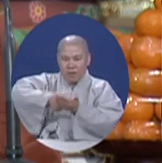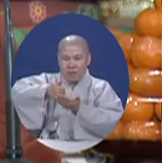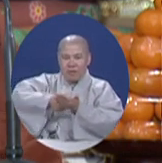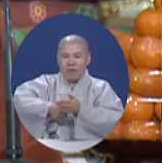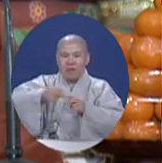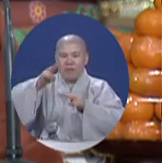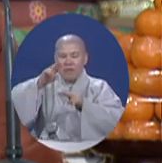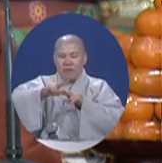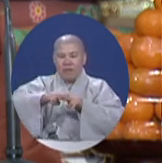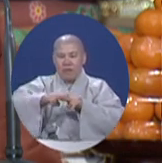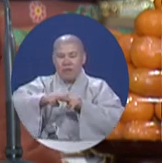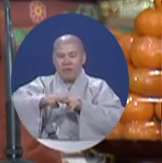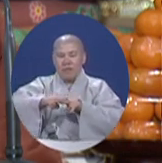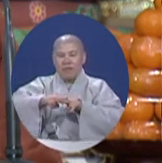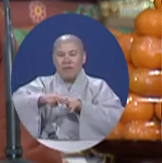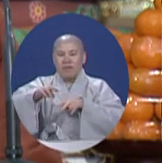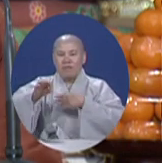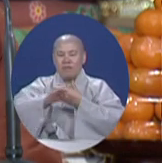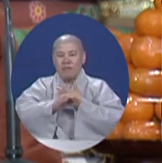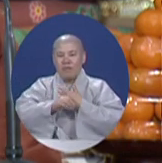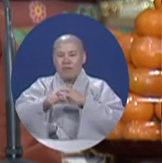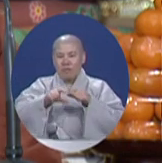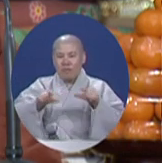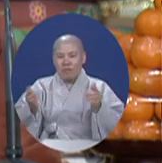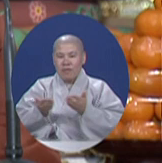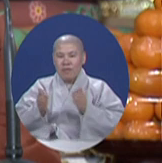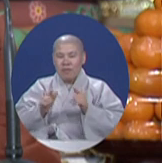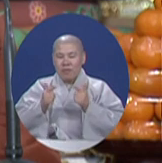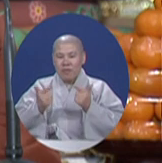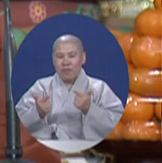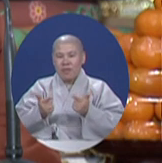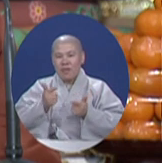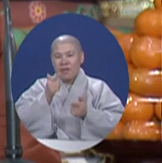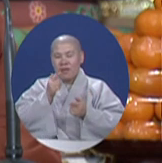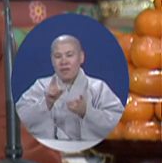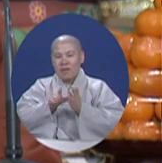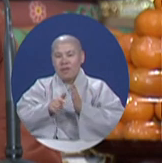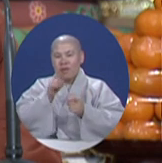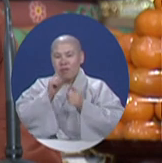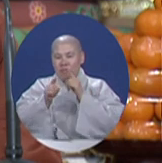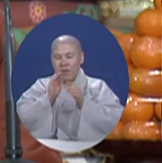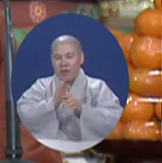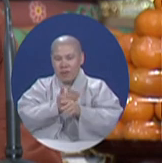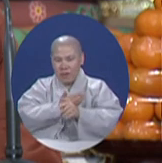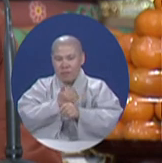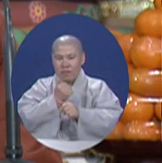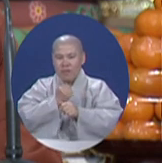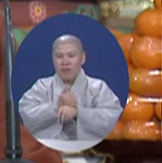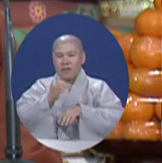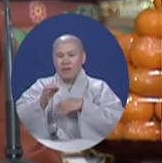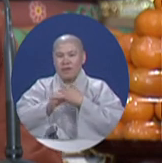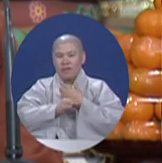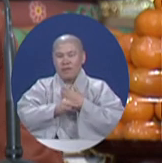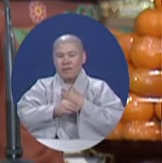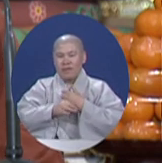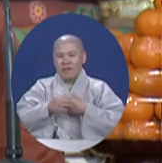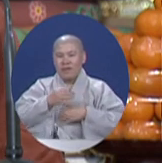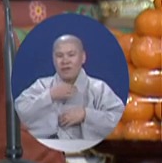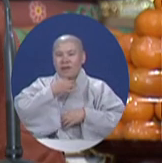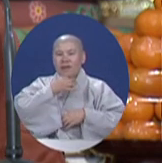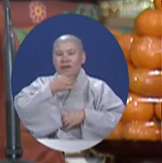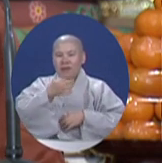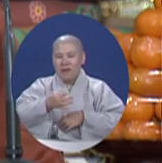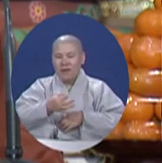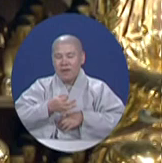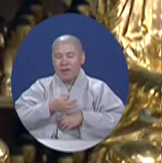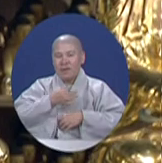이게 참 보통 일이 아니요. 그러고 말을 좀 잘못한다 싶으면 하고 기침을